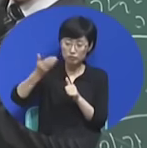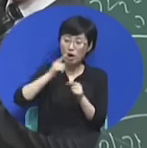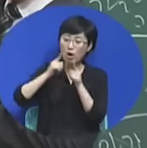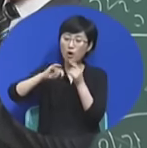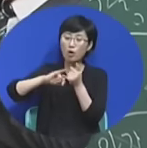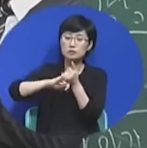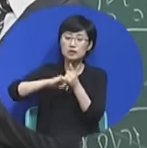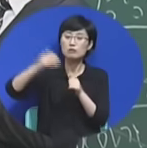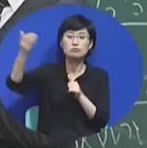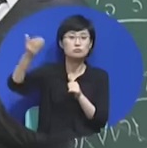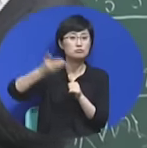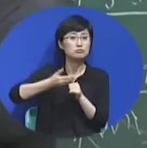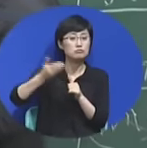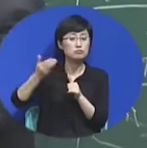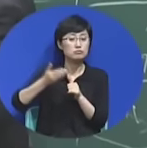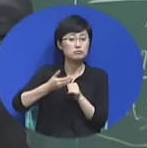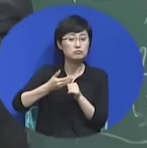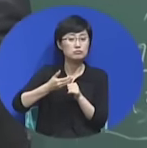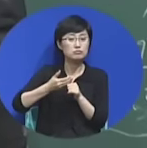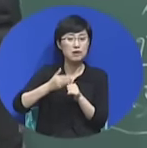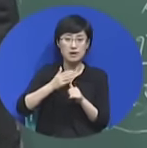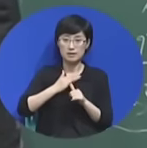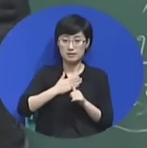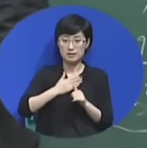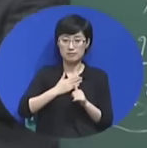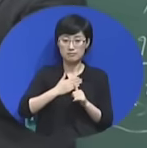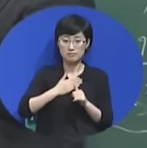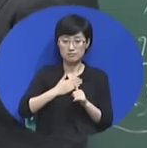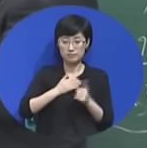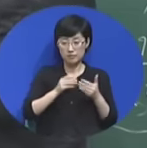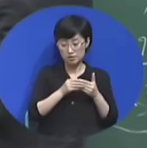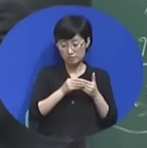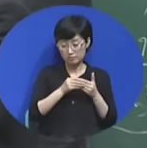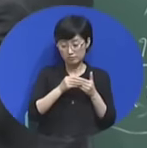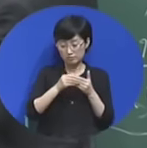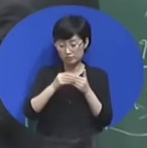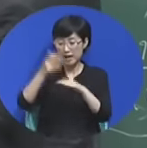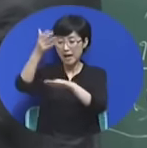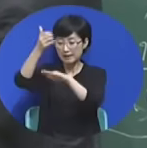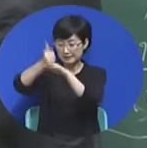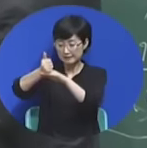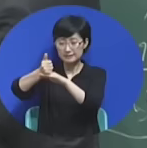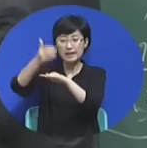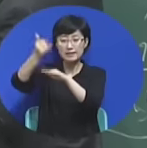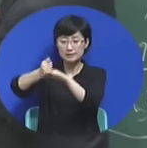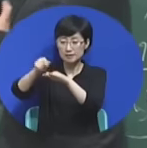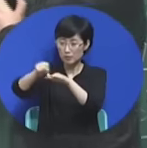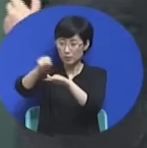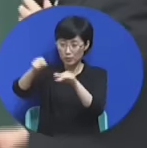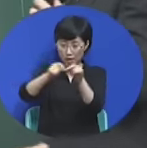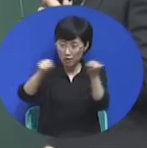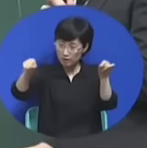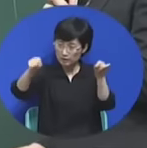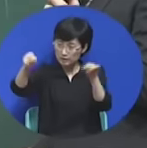언약. 把神的应许. 그리고 이 나를 얼룩까지 끝으로 이끌어 가시죠.